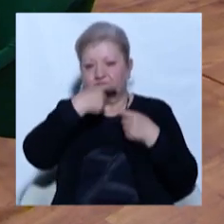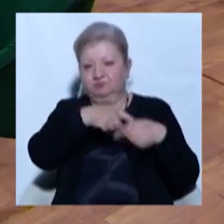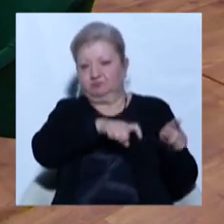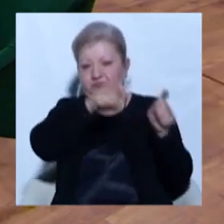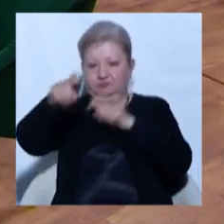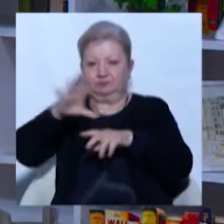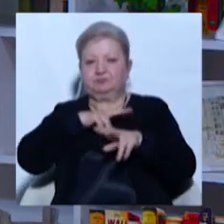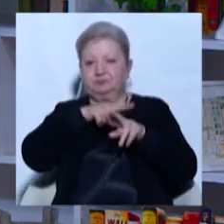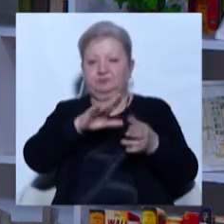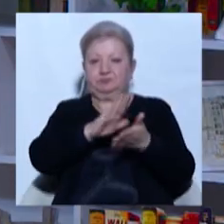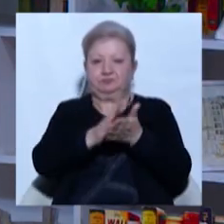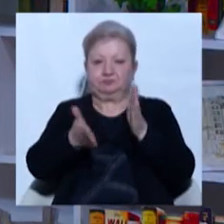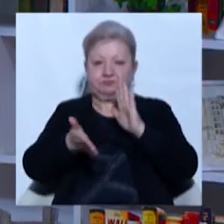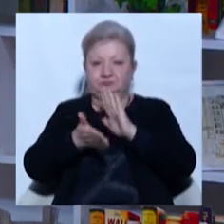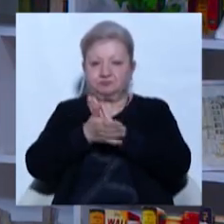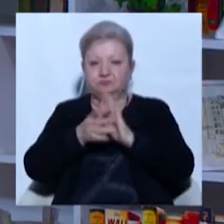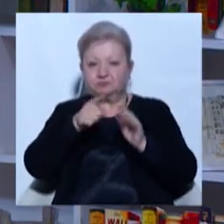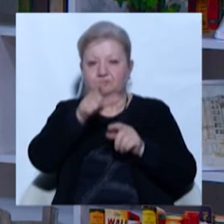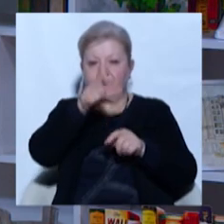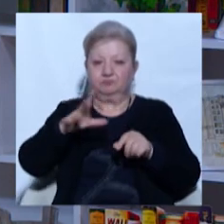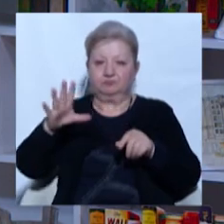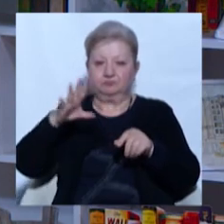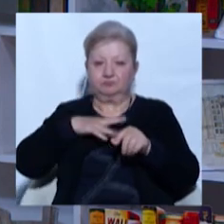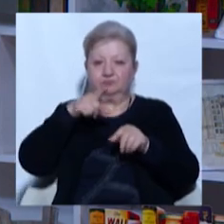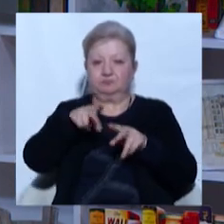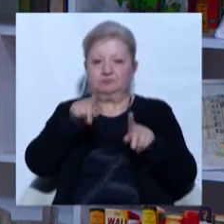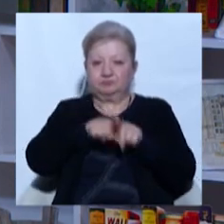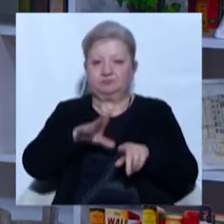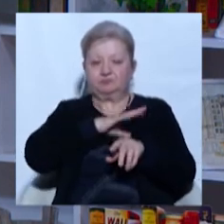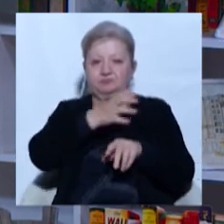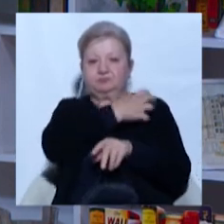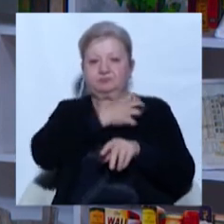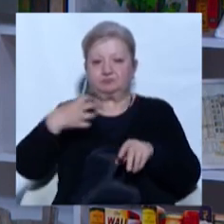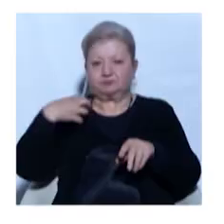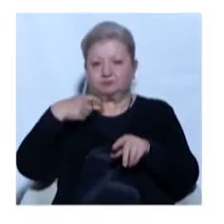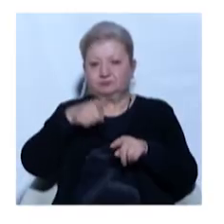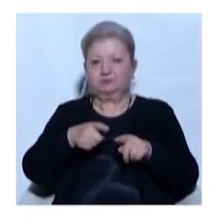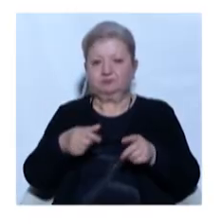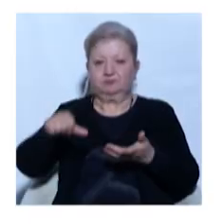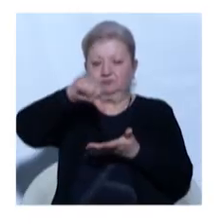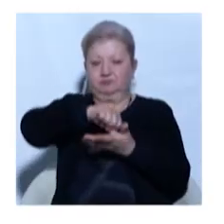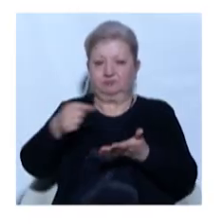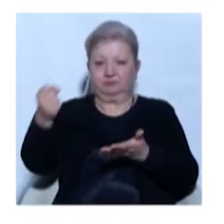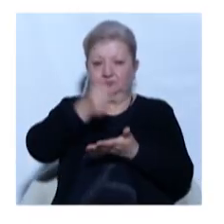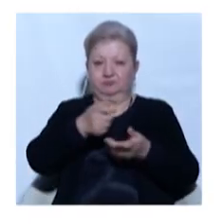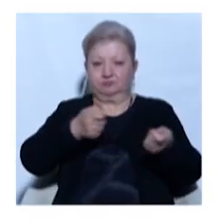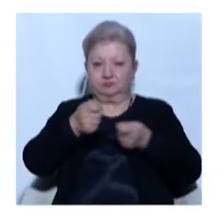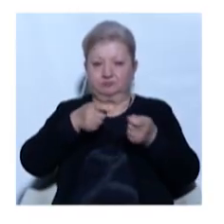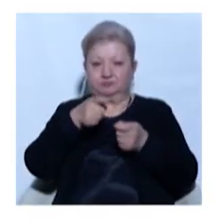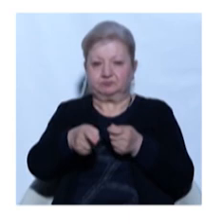ასეთ მდგომარეობა დახვდა ახლად გამეფებულ ვახტანგს, როდესაც ის მეფობას შეუდგა. ბუნებრივია, მეფე